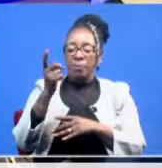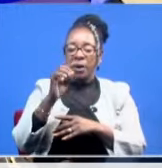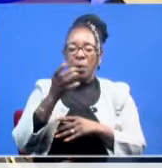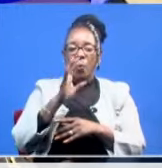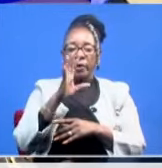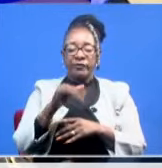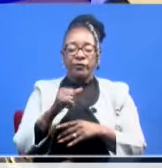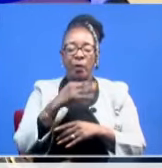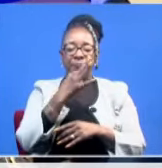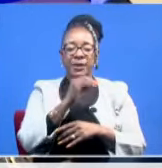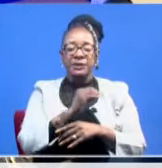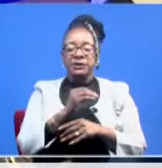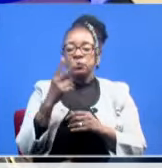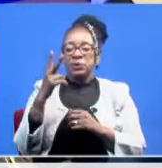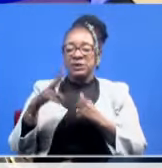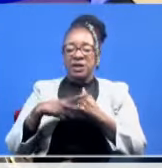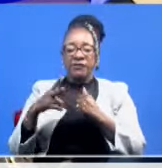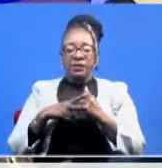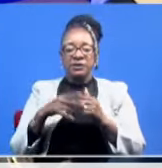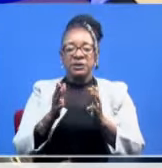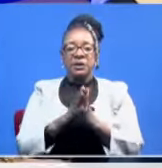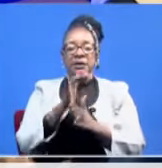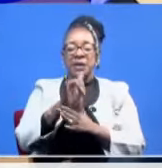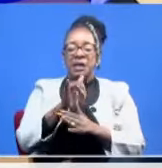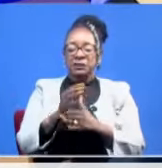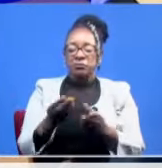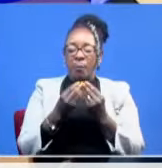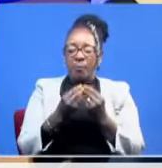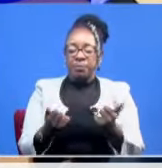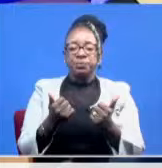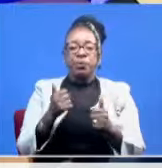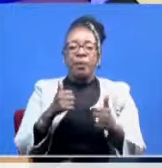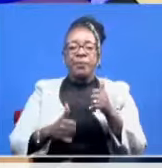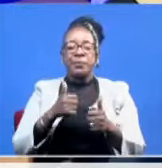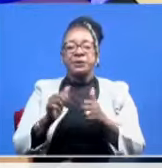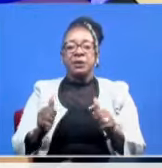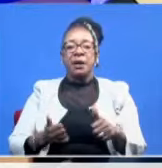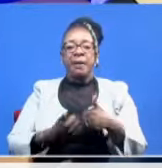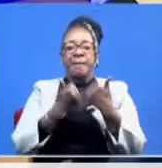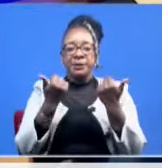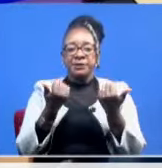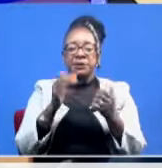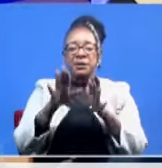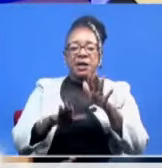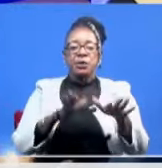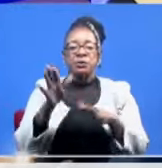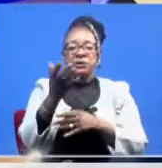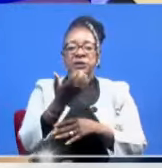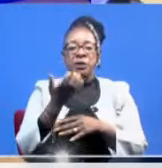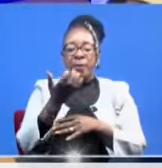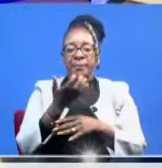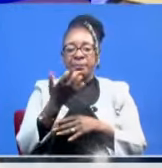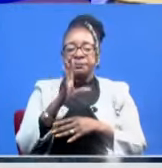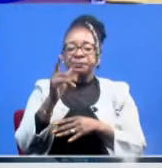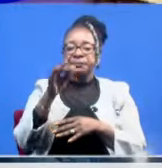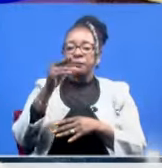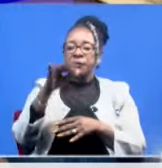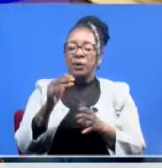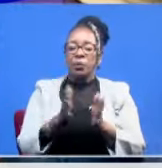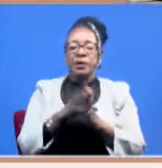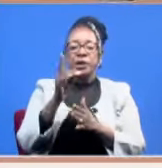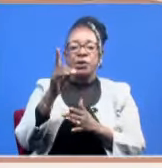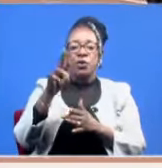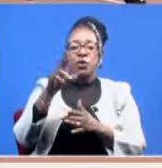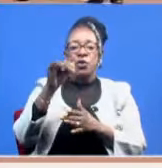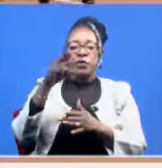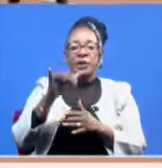magoli 30-27 kwenye mechi ya kusisimua iliyoandaliwa ugani kwa kitaifa wa Nyayo. Sara Wasike na mwenzake Dorothy